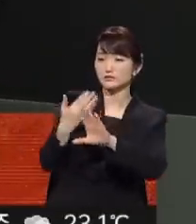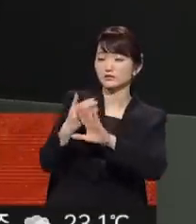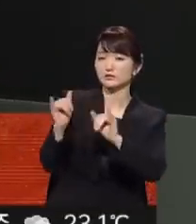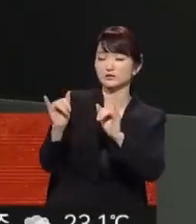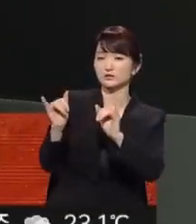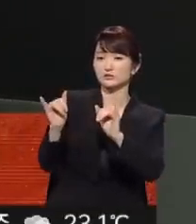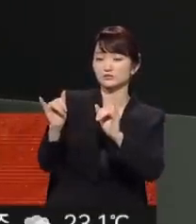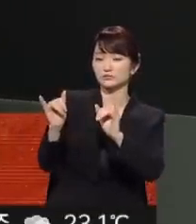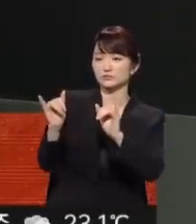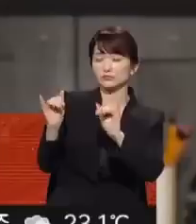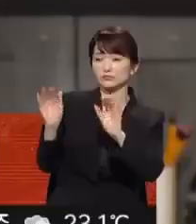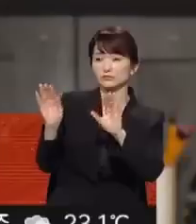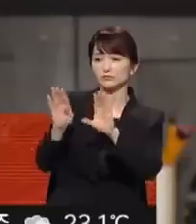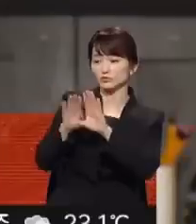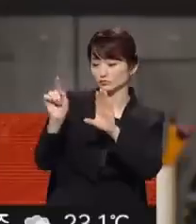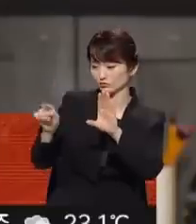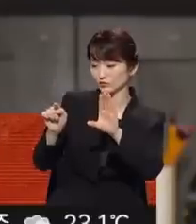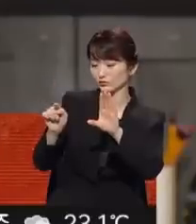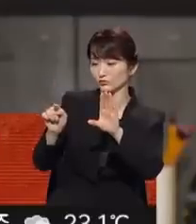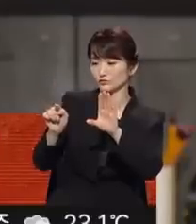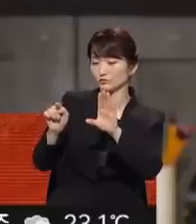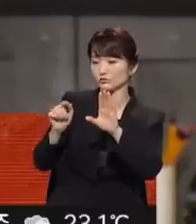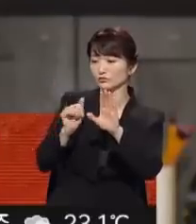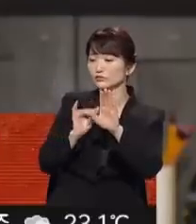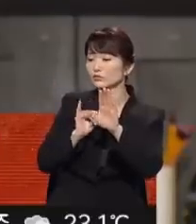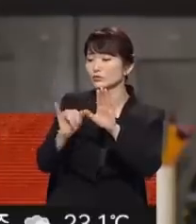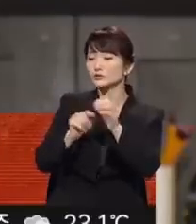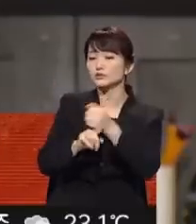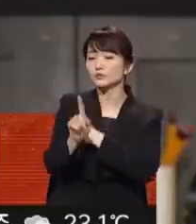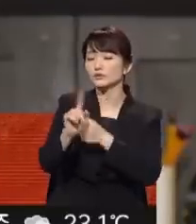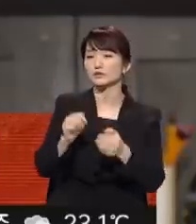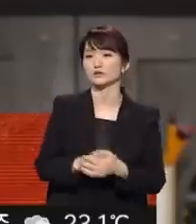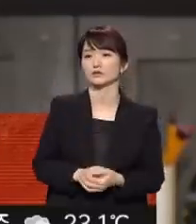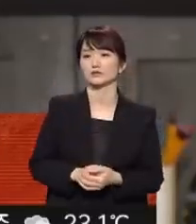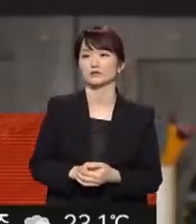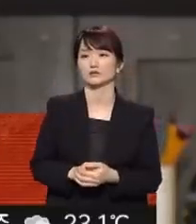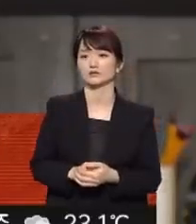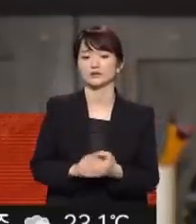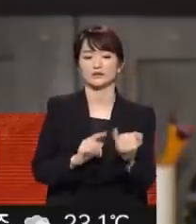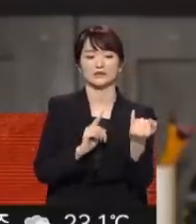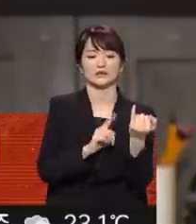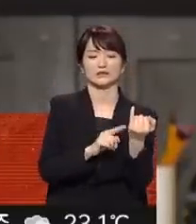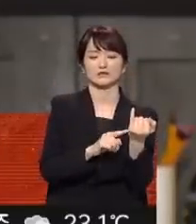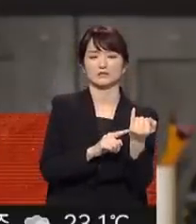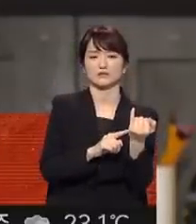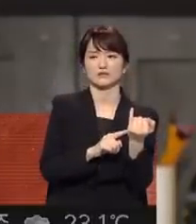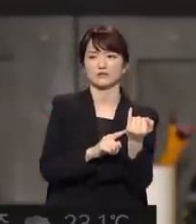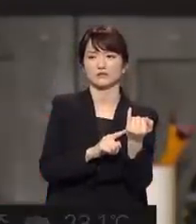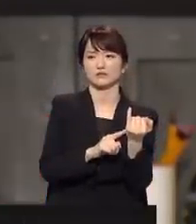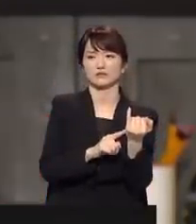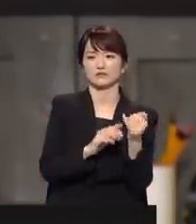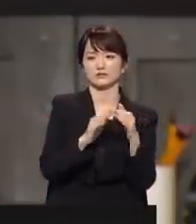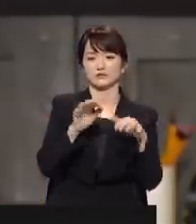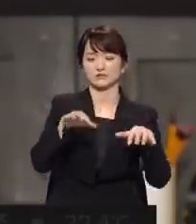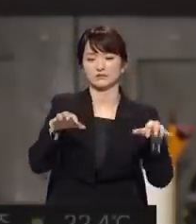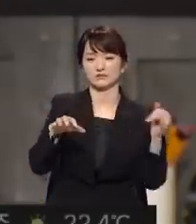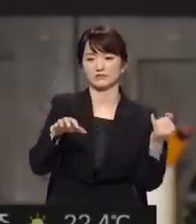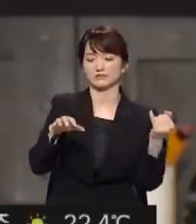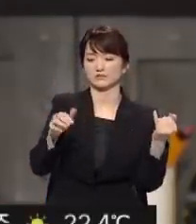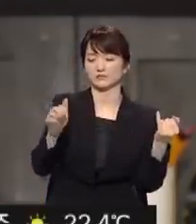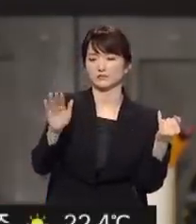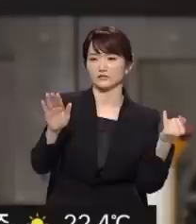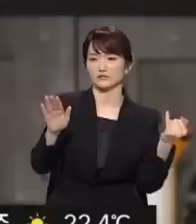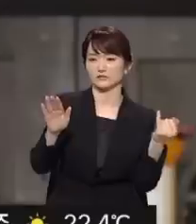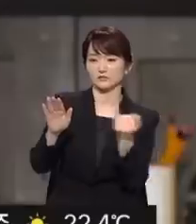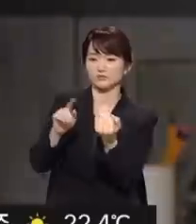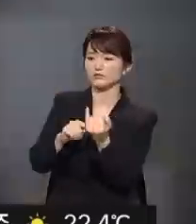저러는 거예요? 사실은 이 여성이 옆집 건물에 사는 여성인데 이 여성이 왜 시비를 했냐면 왜 밤에 불 켜고 있냐 그리고